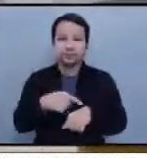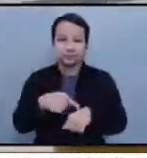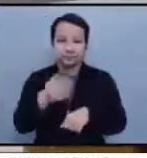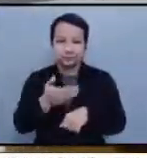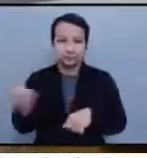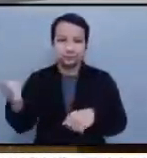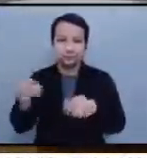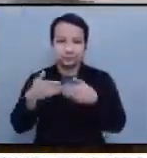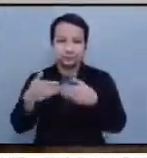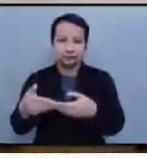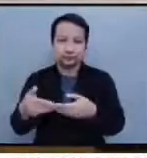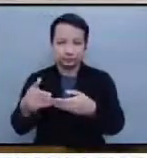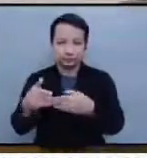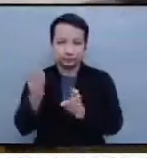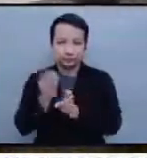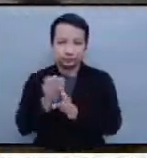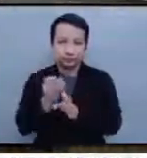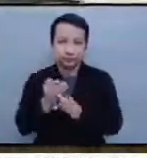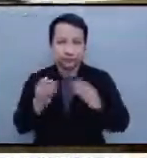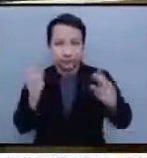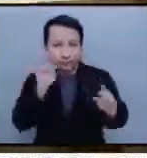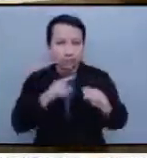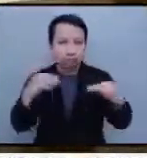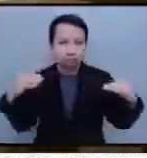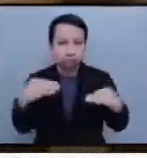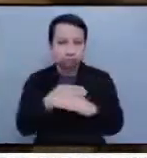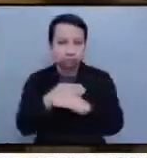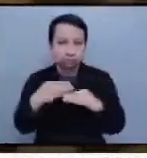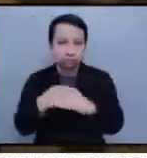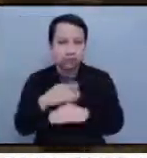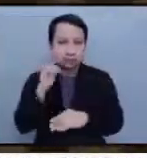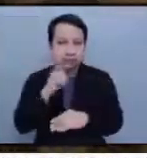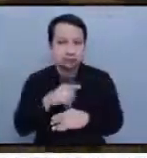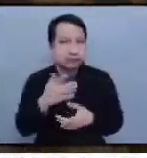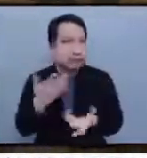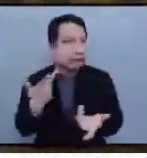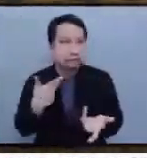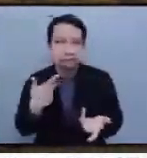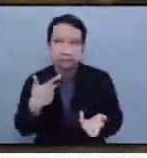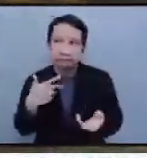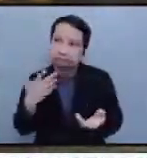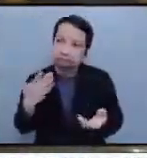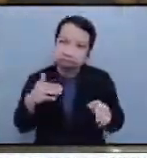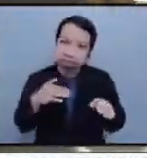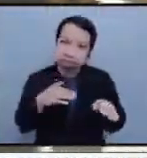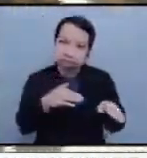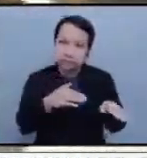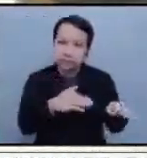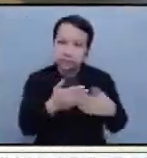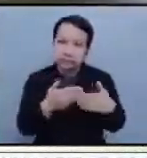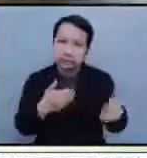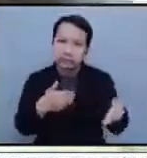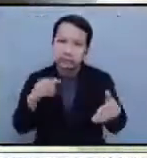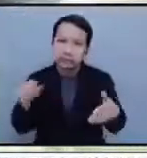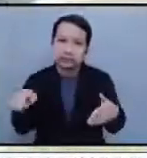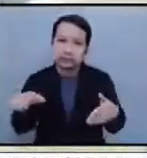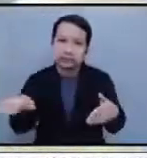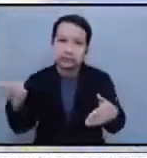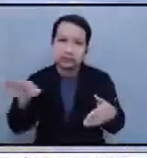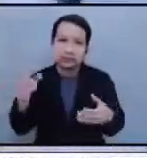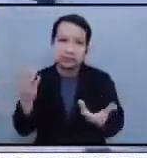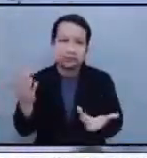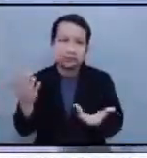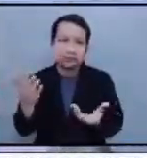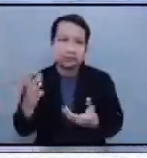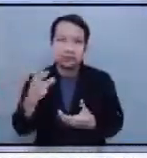tuloy-tuloy naman yung daloy. Nagkakaroon lamang ng pagbigat ng trapiko bago makarating dito. Mula yan sa may